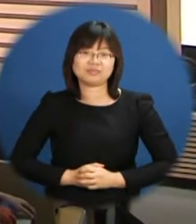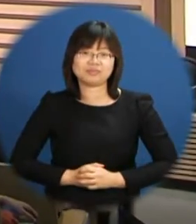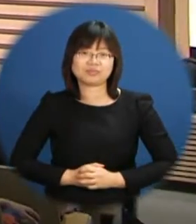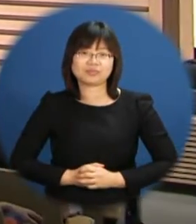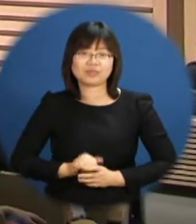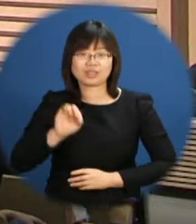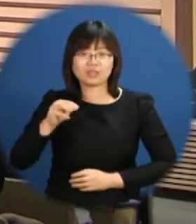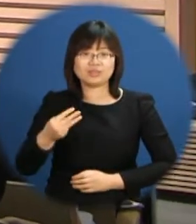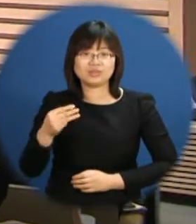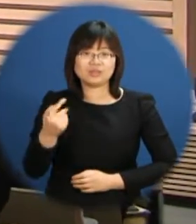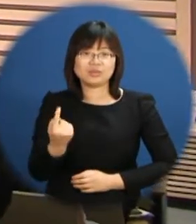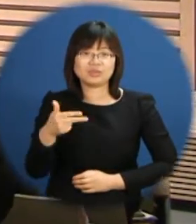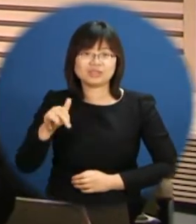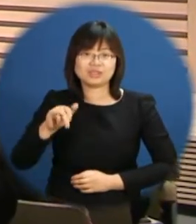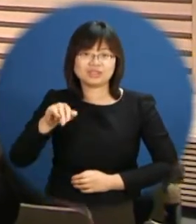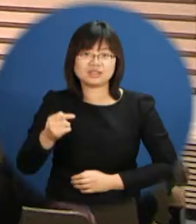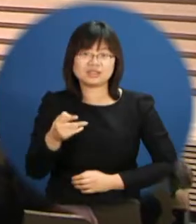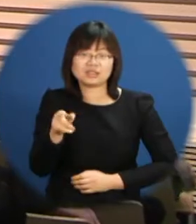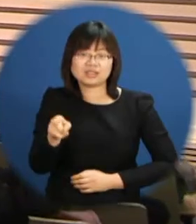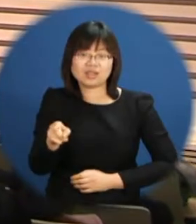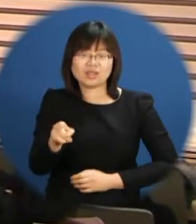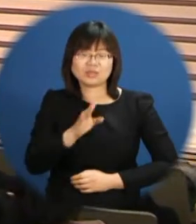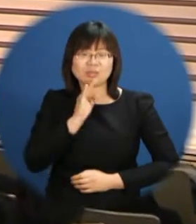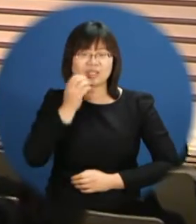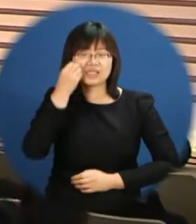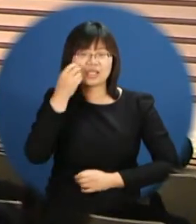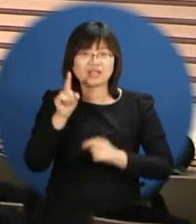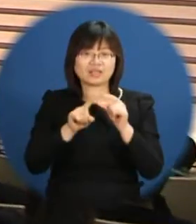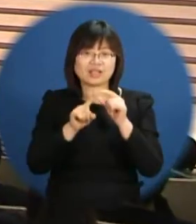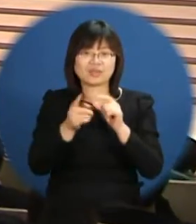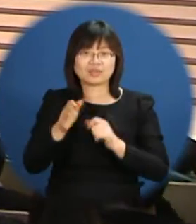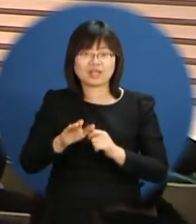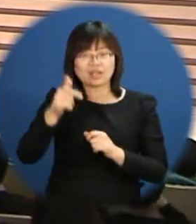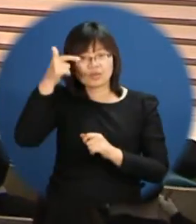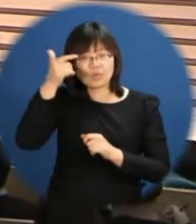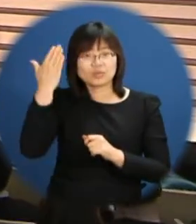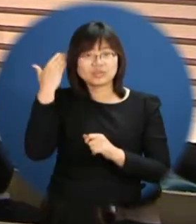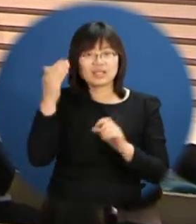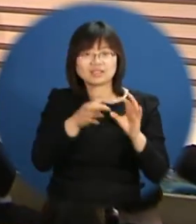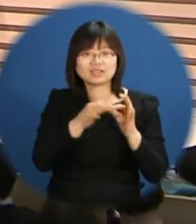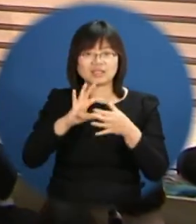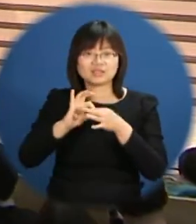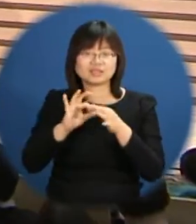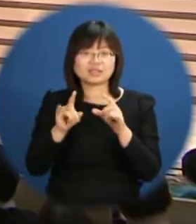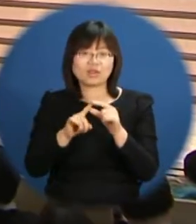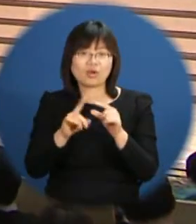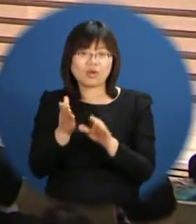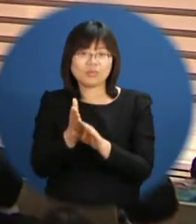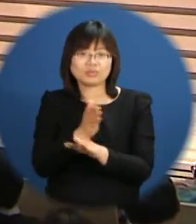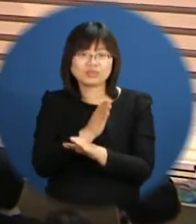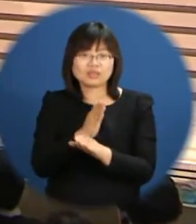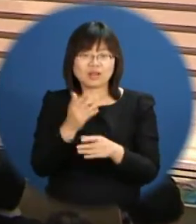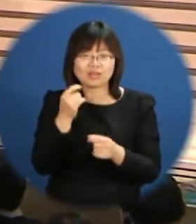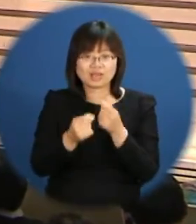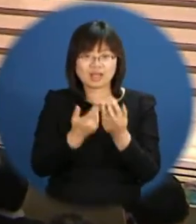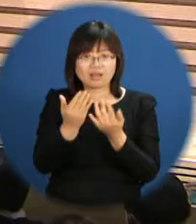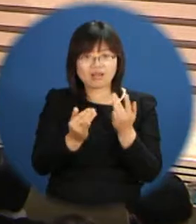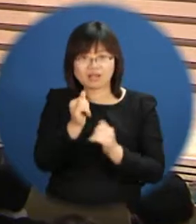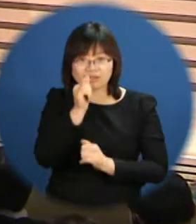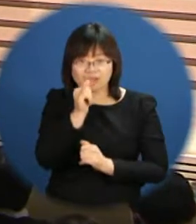플로 g 스톤 정말 이상한 다는데 이 고대 그리스어 에 온 에서 탄다는 거